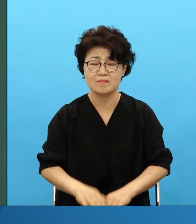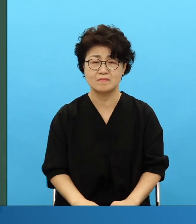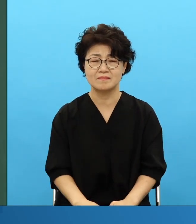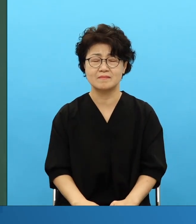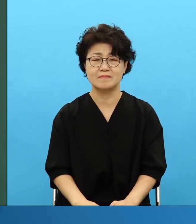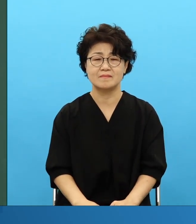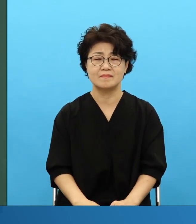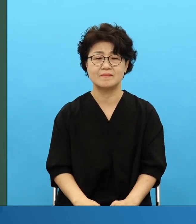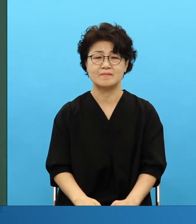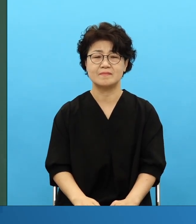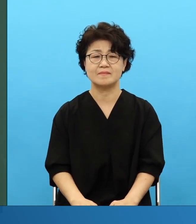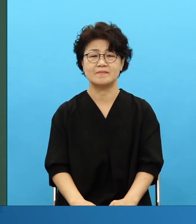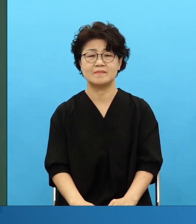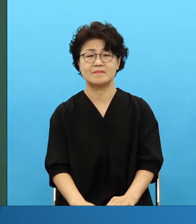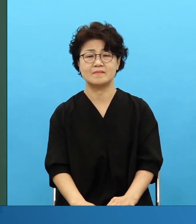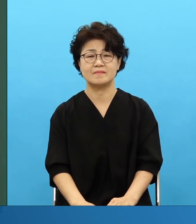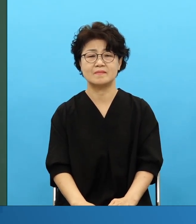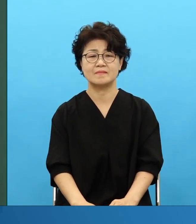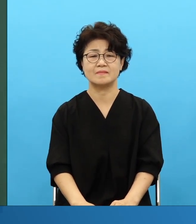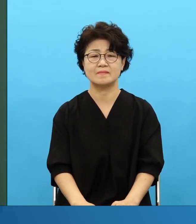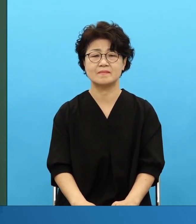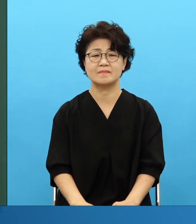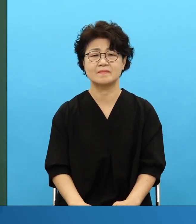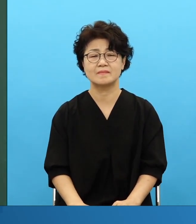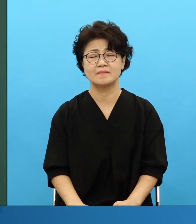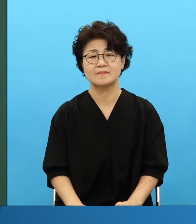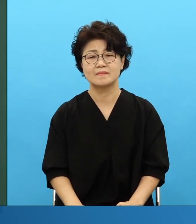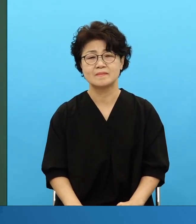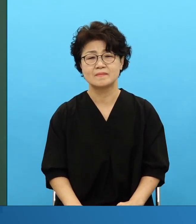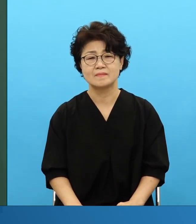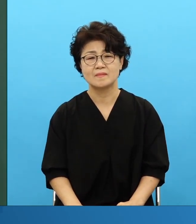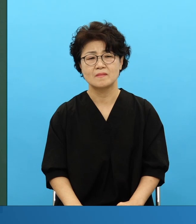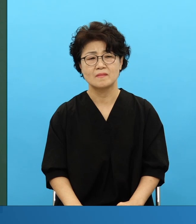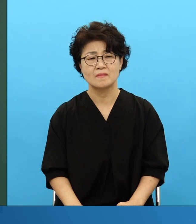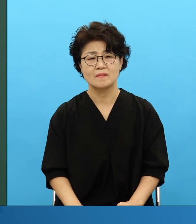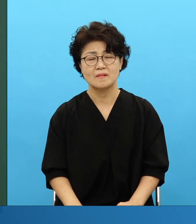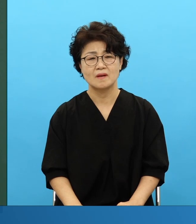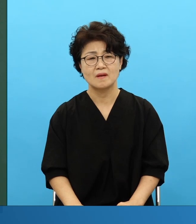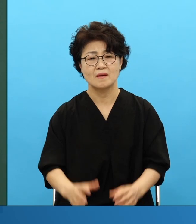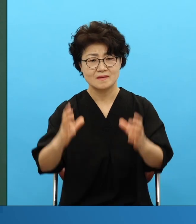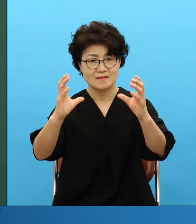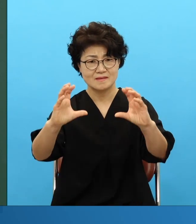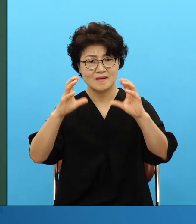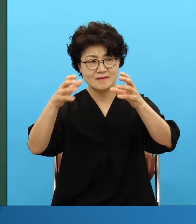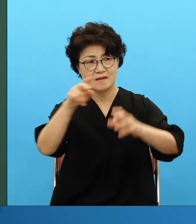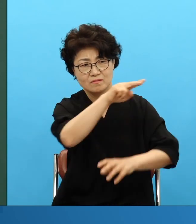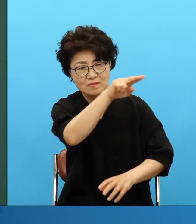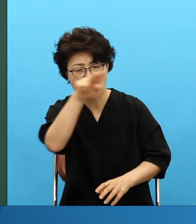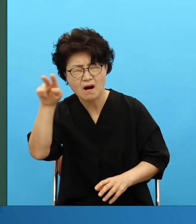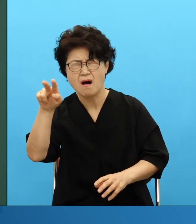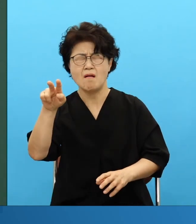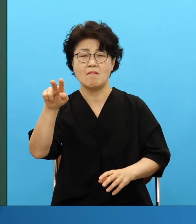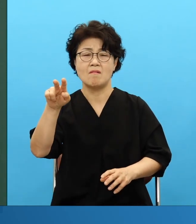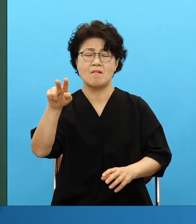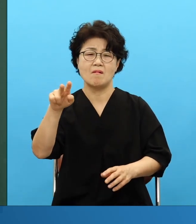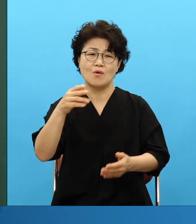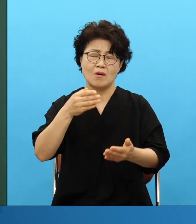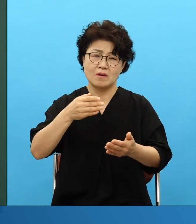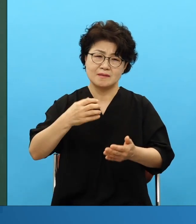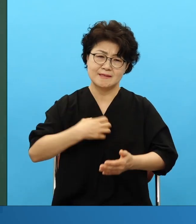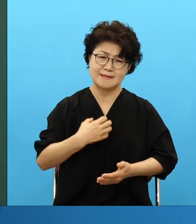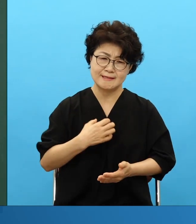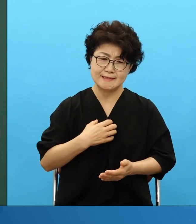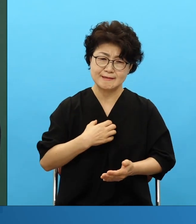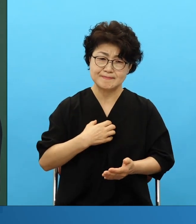들어보면요. 위급한 거 얘기하는 데가 없어요. 이 부분이 답니다. 그렇잖아요. I'm speaking of this to you, but when I listen to the broadcast,